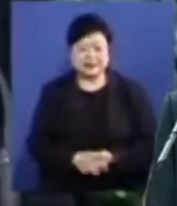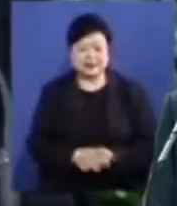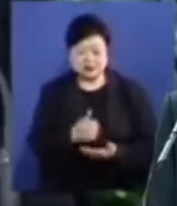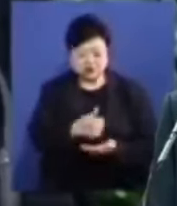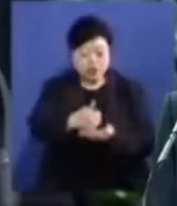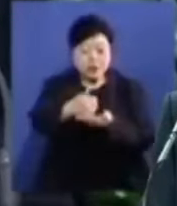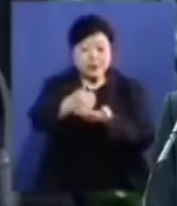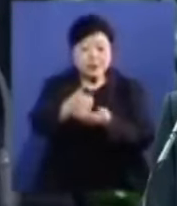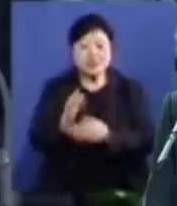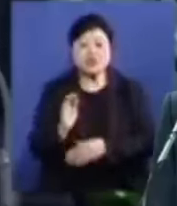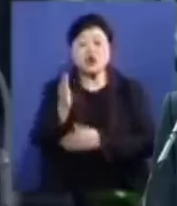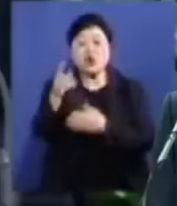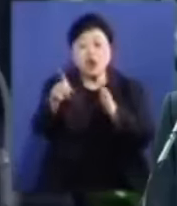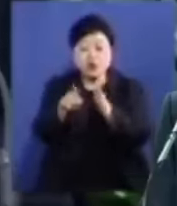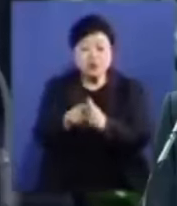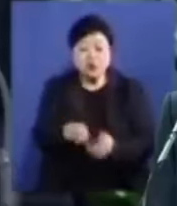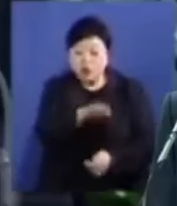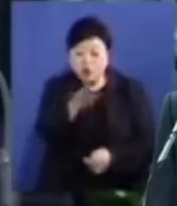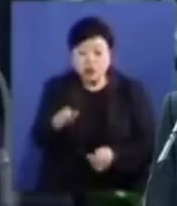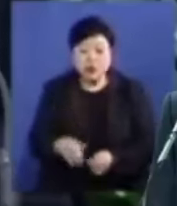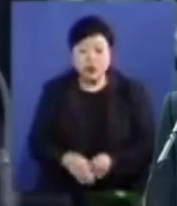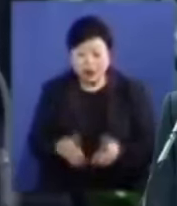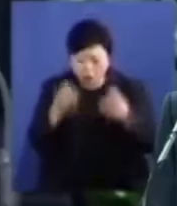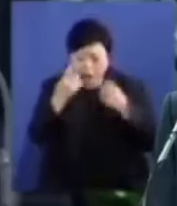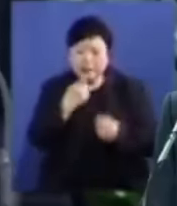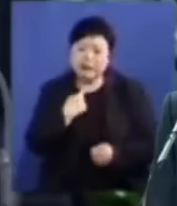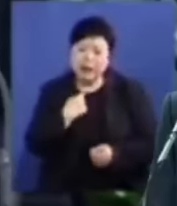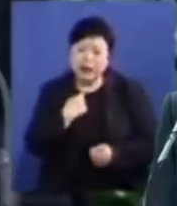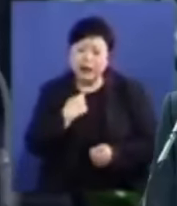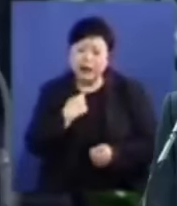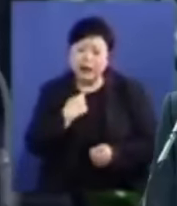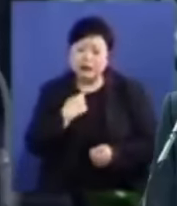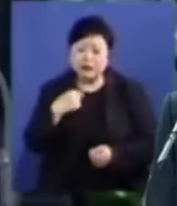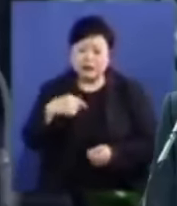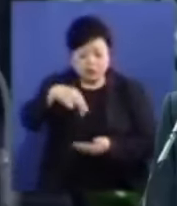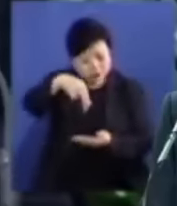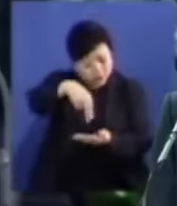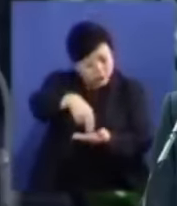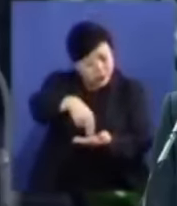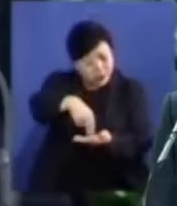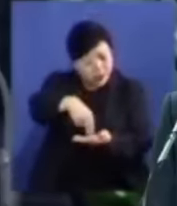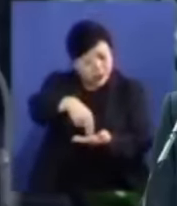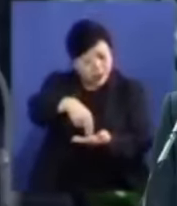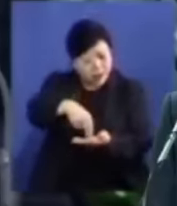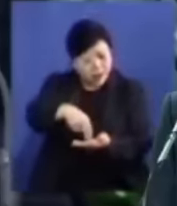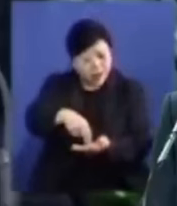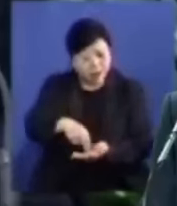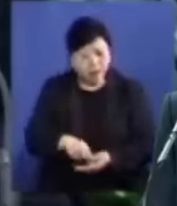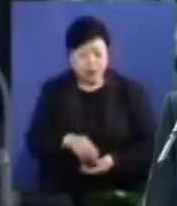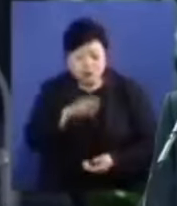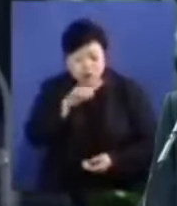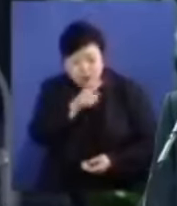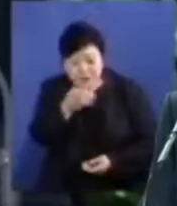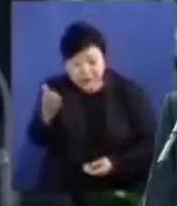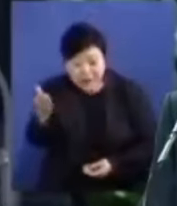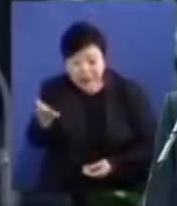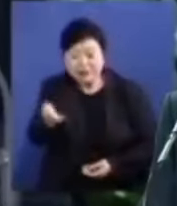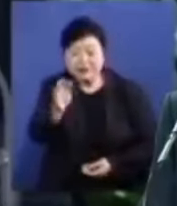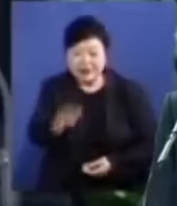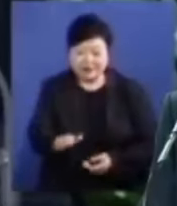주님의 영광을 위해서 우리가 고난을 당한 무대에 올라가야 되느냐 그렇게 말할 사람이 있겠지만은 그러나